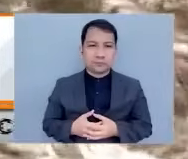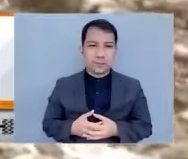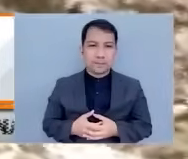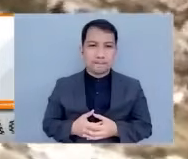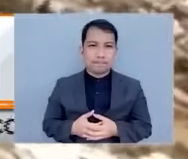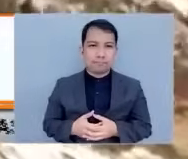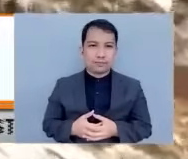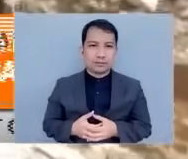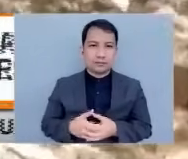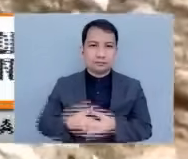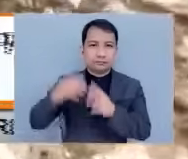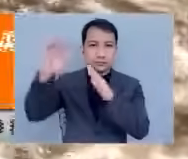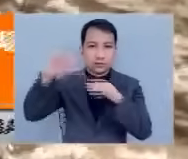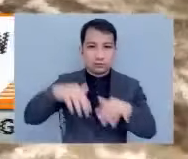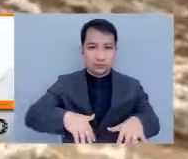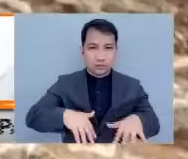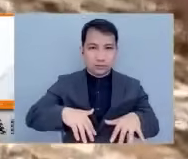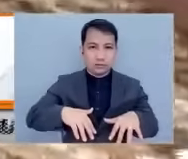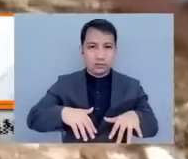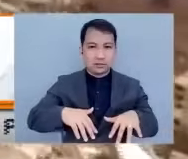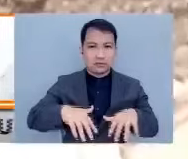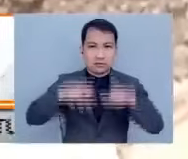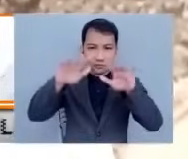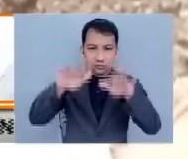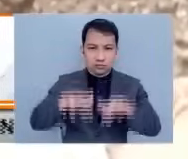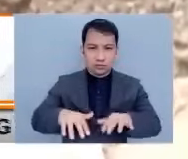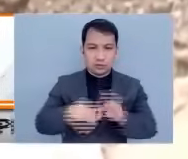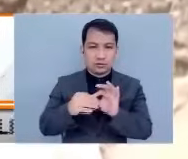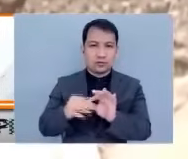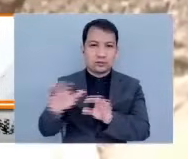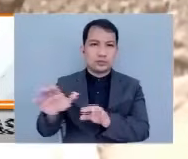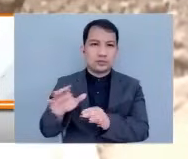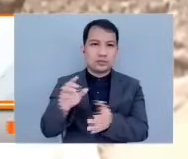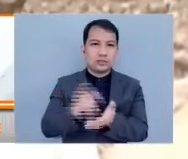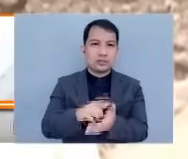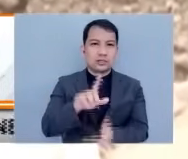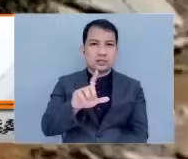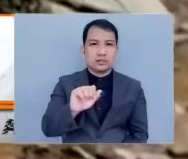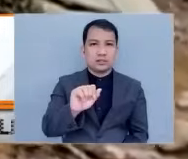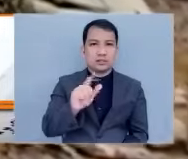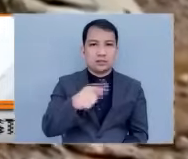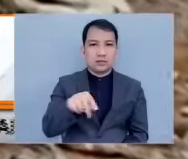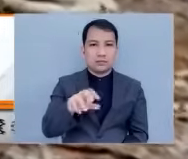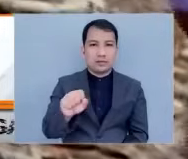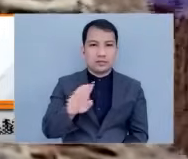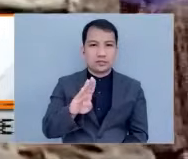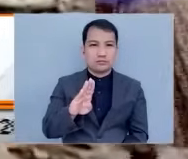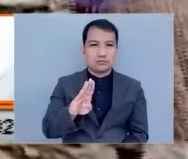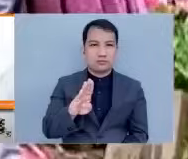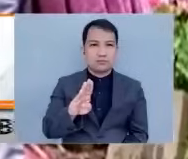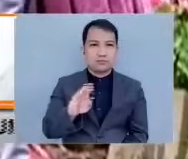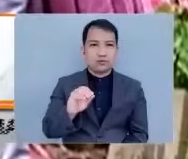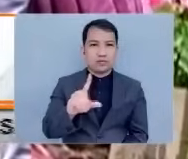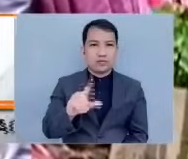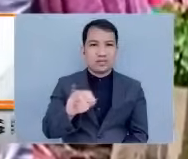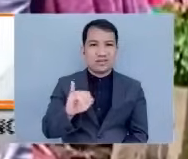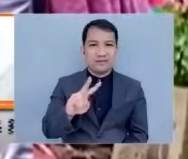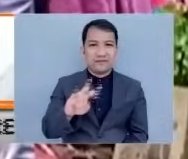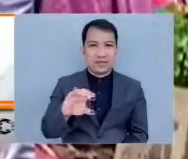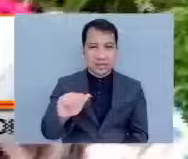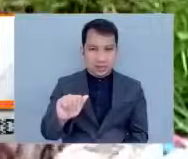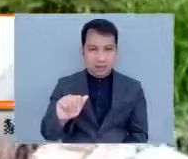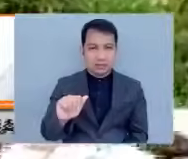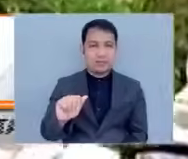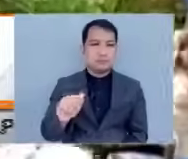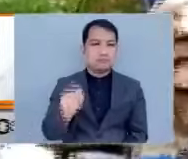Pagguho naman ng lupa at malakas na ulan ang nanalasa sa siyudad ng La Paz, Bolivia nitong weekend. Kanya-kanyang hakot na mga gamit ang mga residente